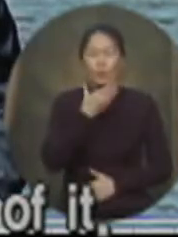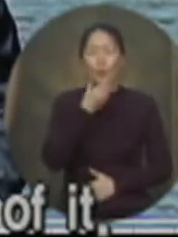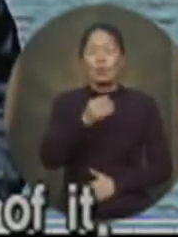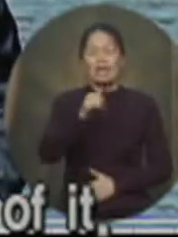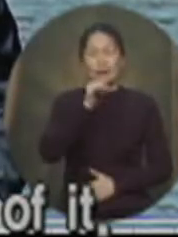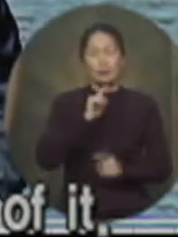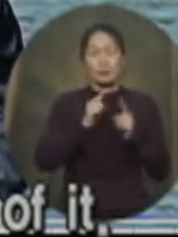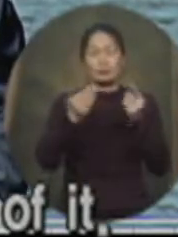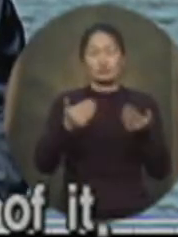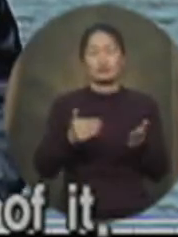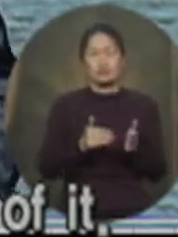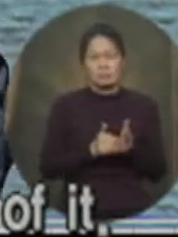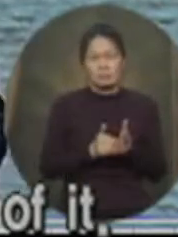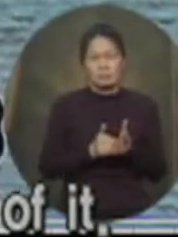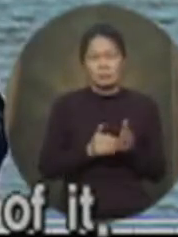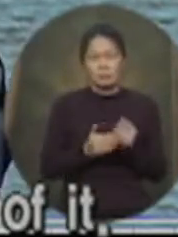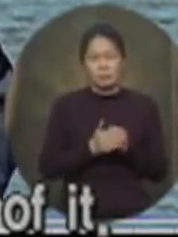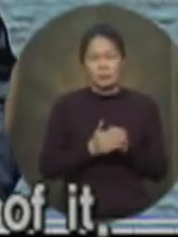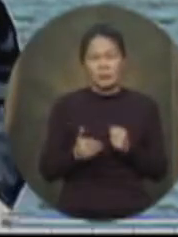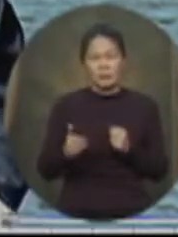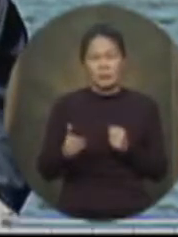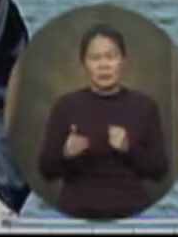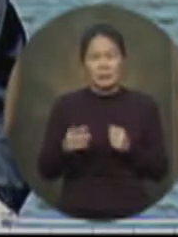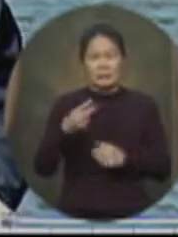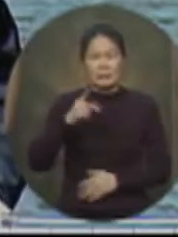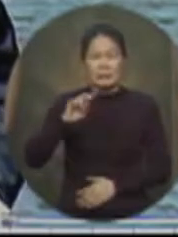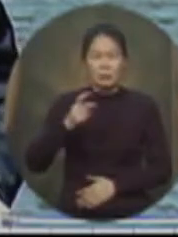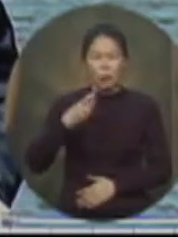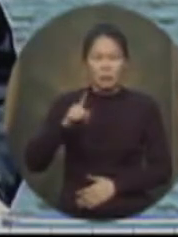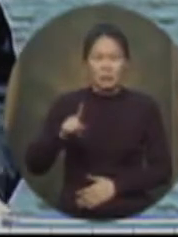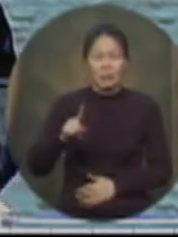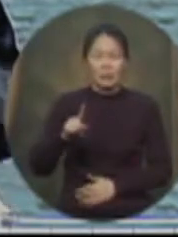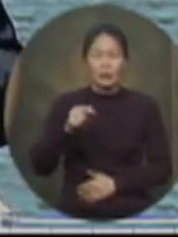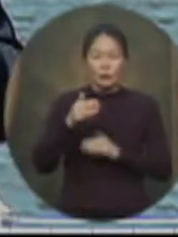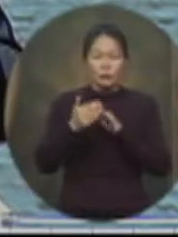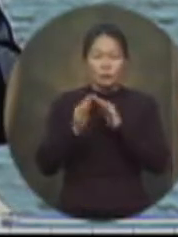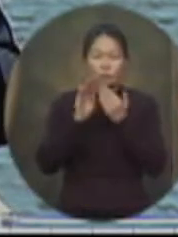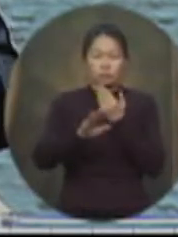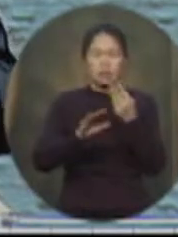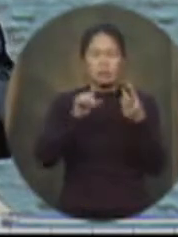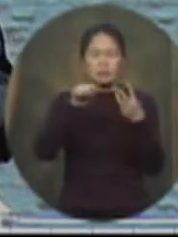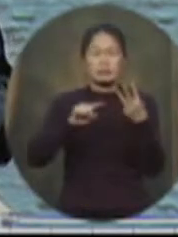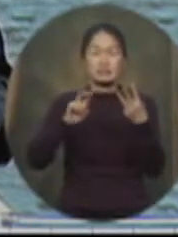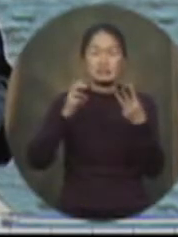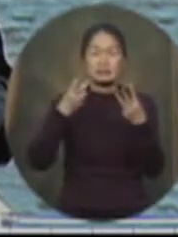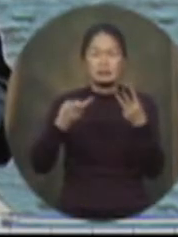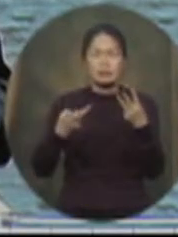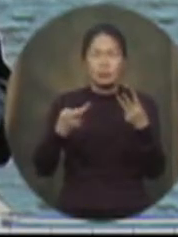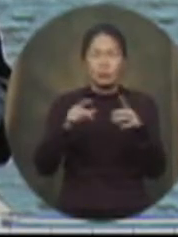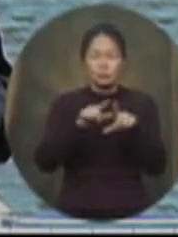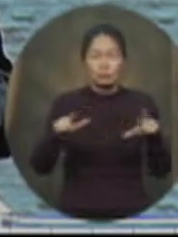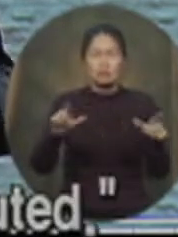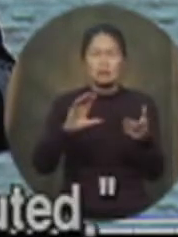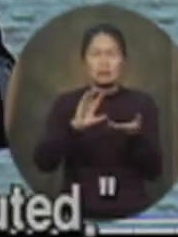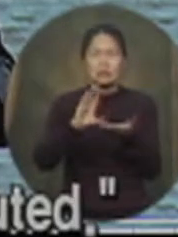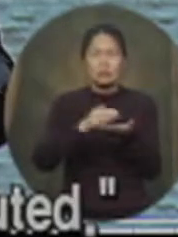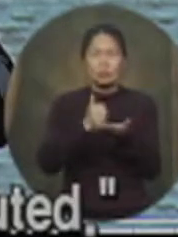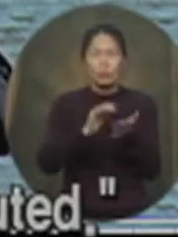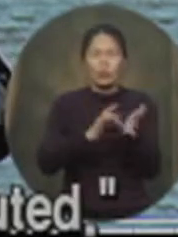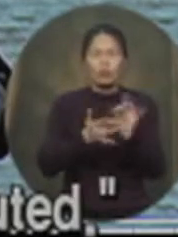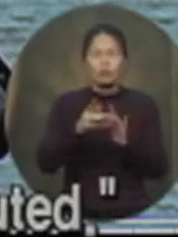하셨잖아요 디모데후서 3장 12절에 무릇 그리스도 예수 안에서 경건하게